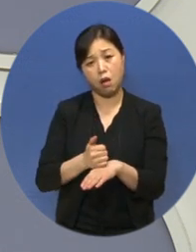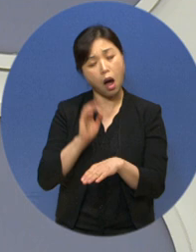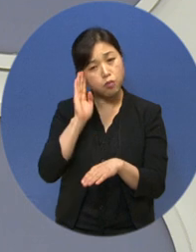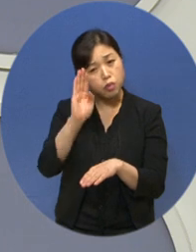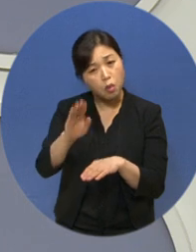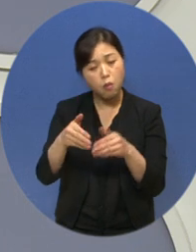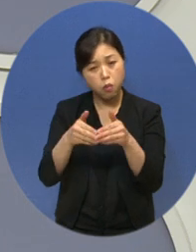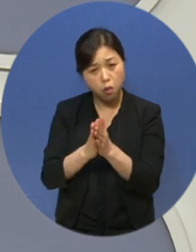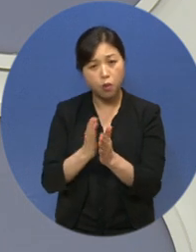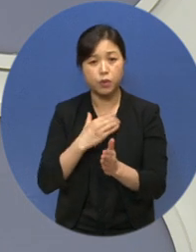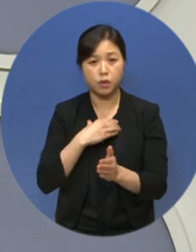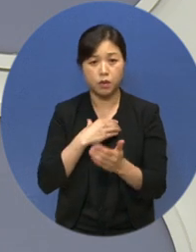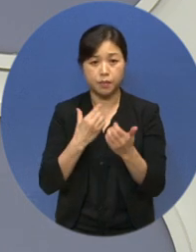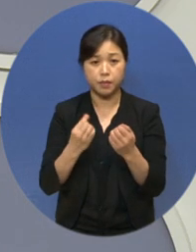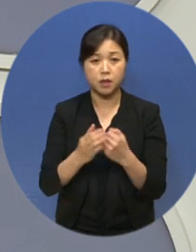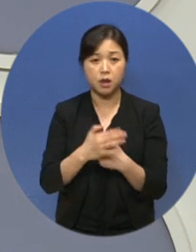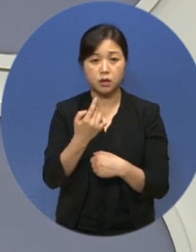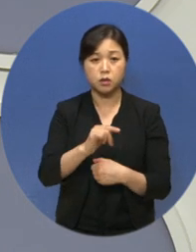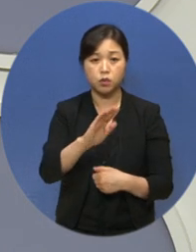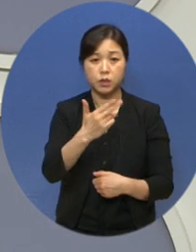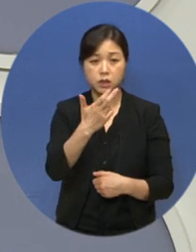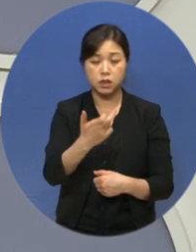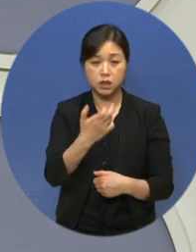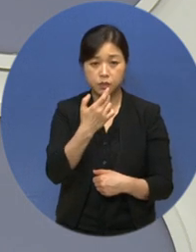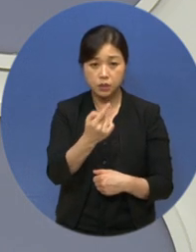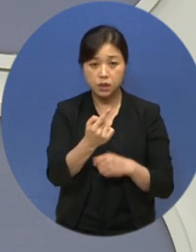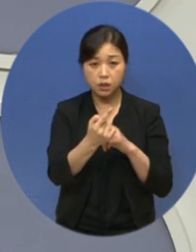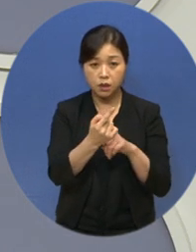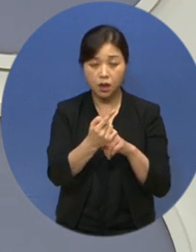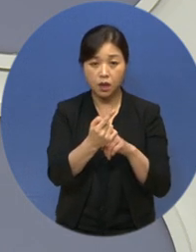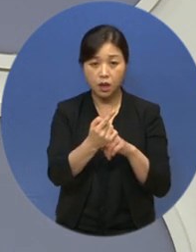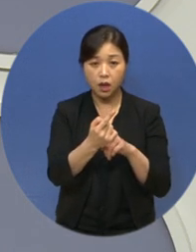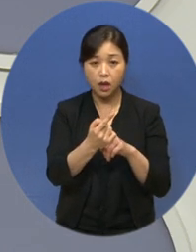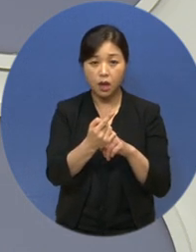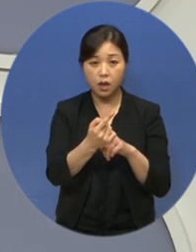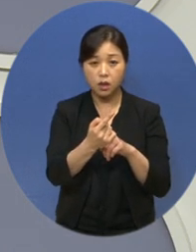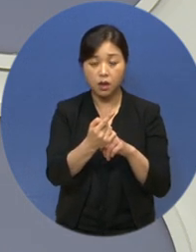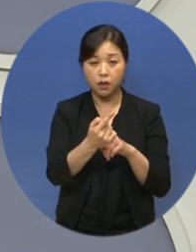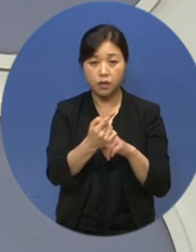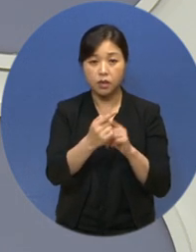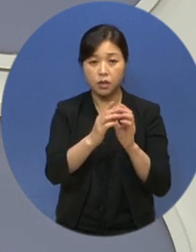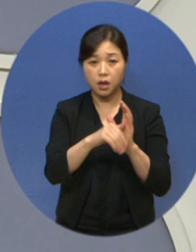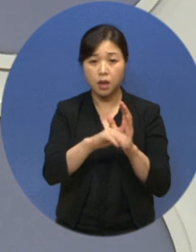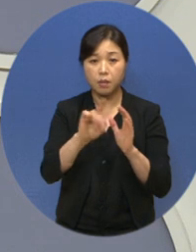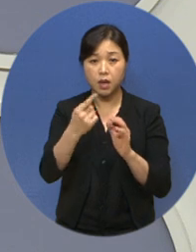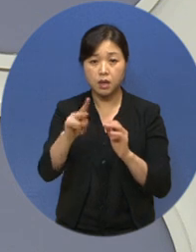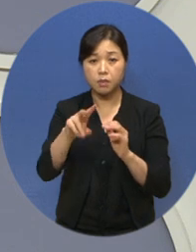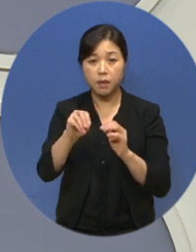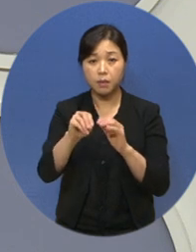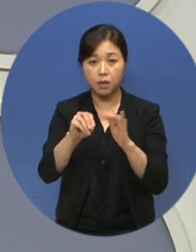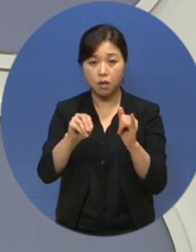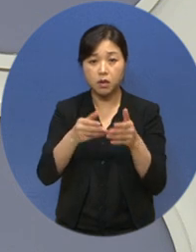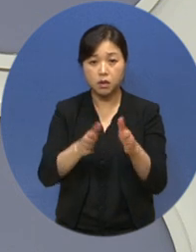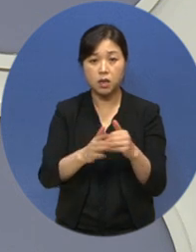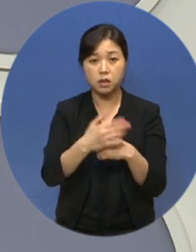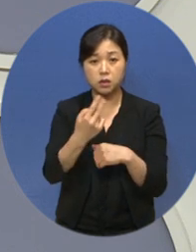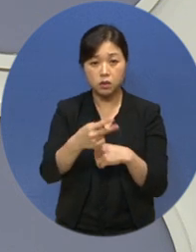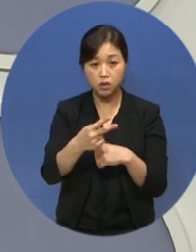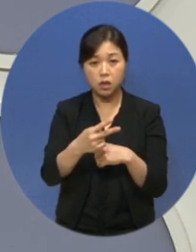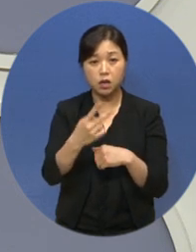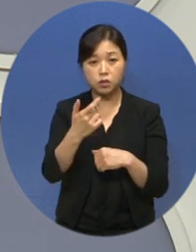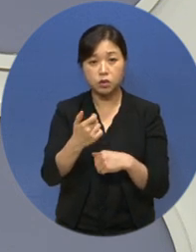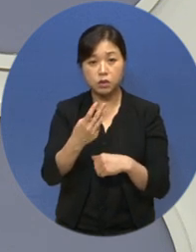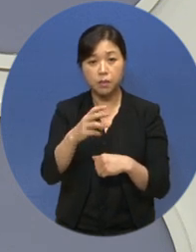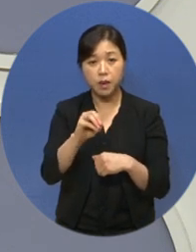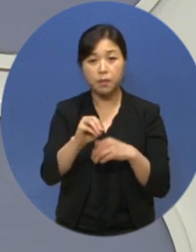하는거 아니겠습니까 예 요 1971 년생 200 2만명이 태어난 것이 2000년에 63만 멸 줄어들었고 작년의 30만 3천명